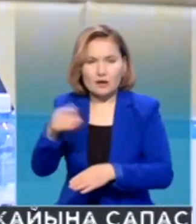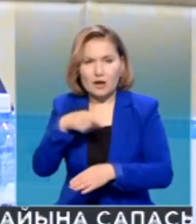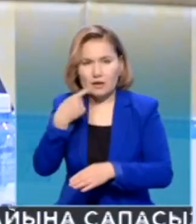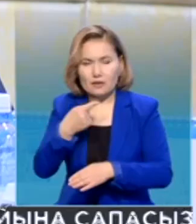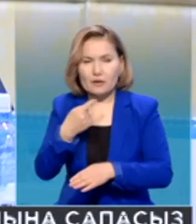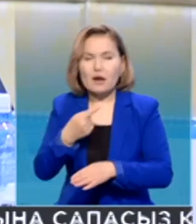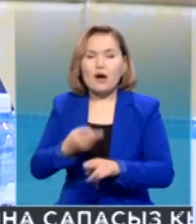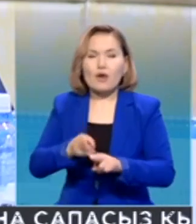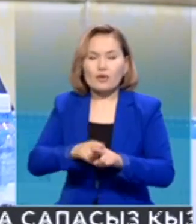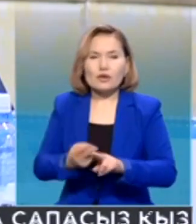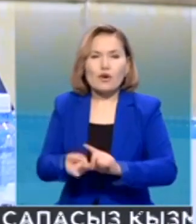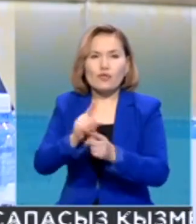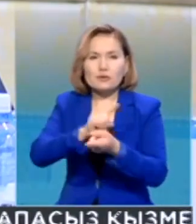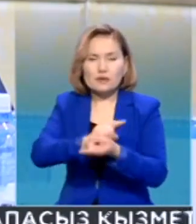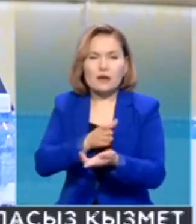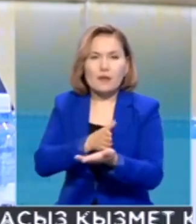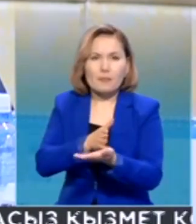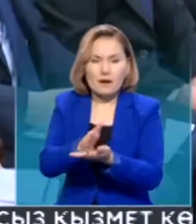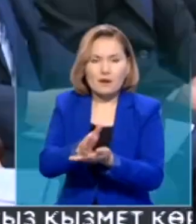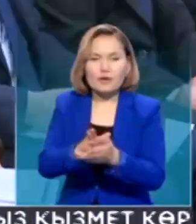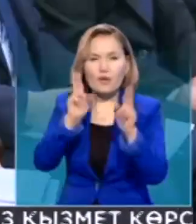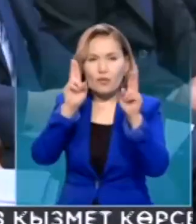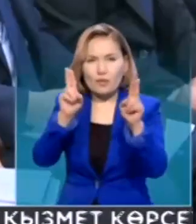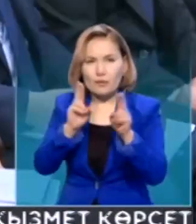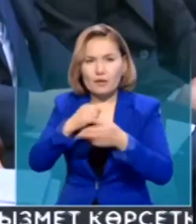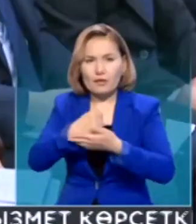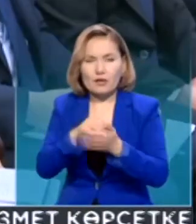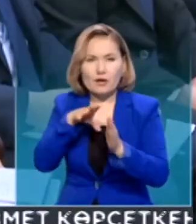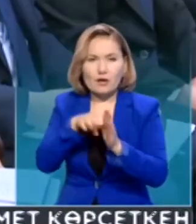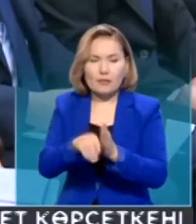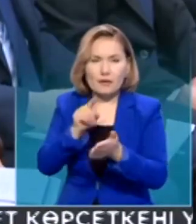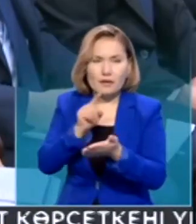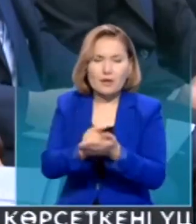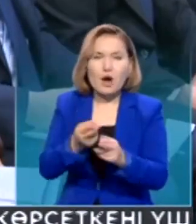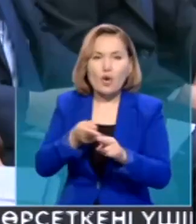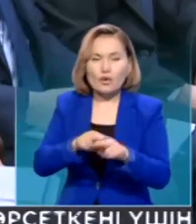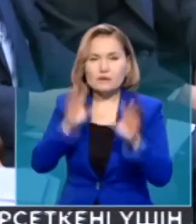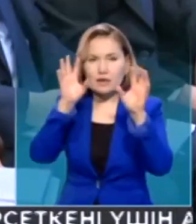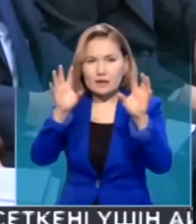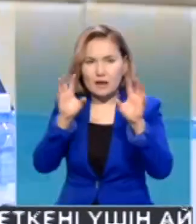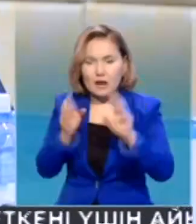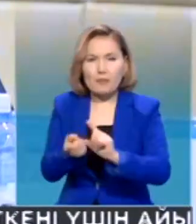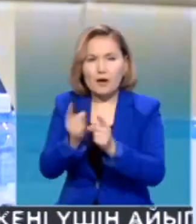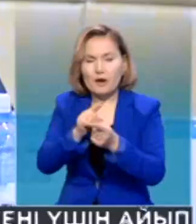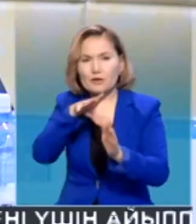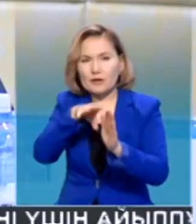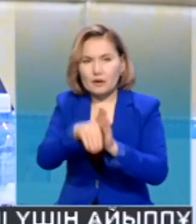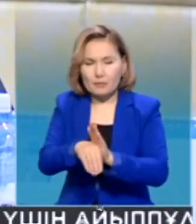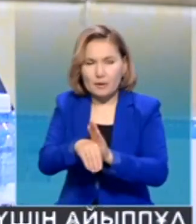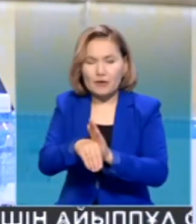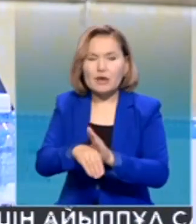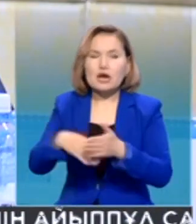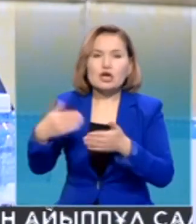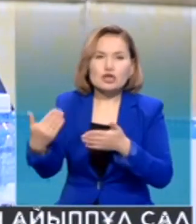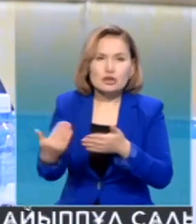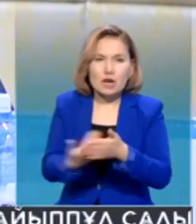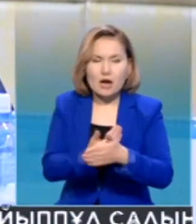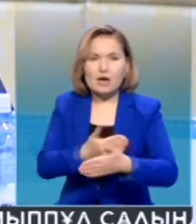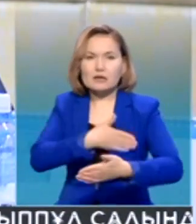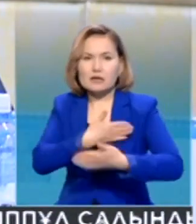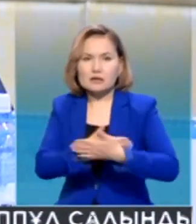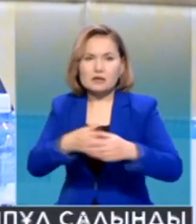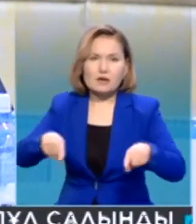Өзгерістерге бағытталған нормалар болу қажет. Осы заңдарды реформаларға бір жаңа